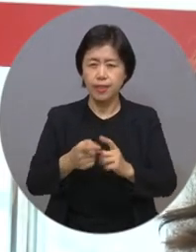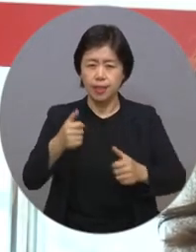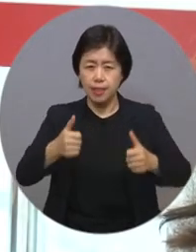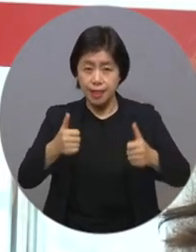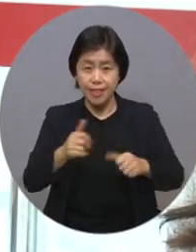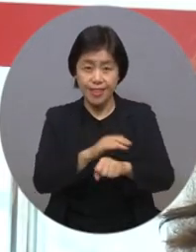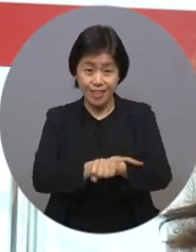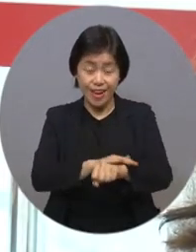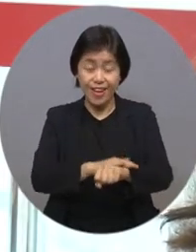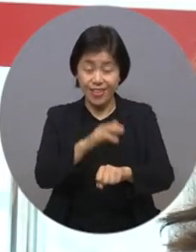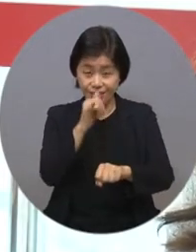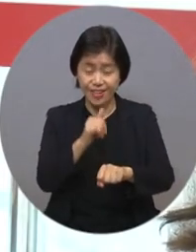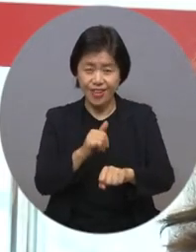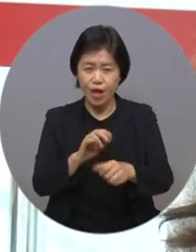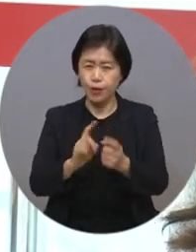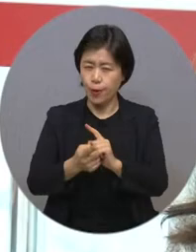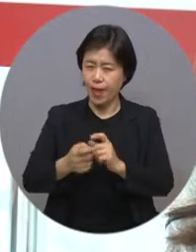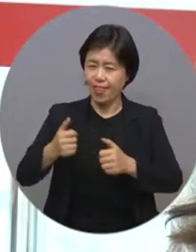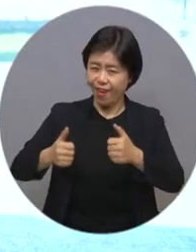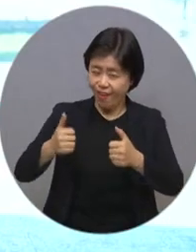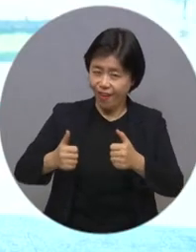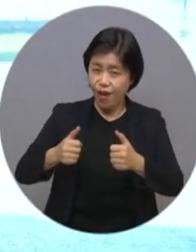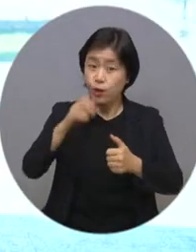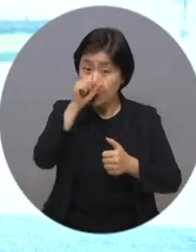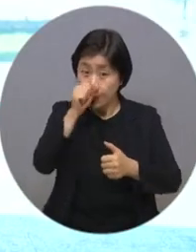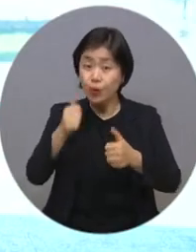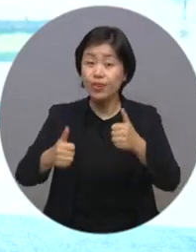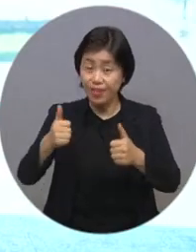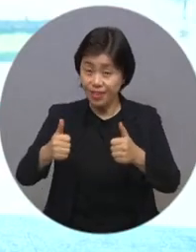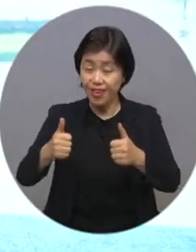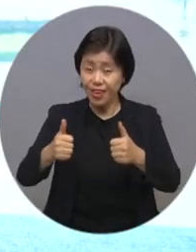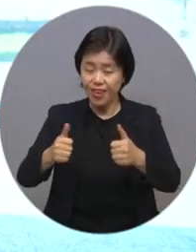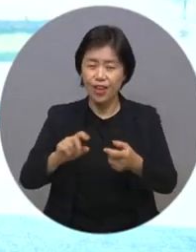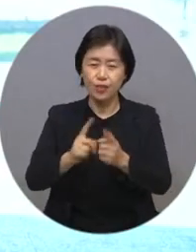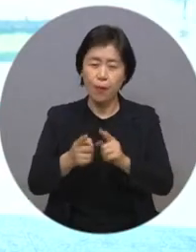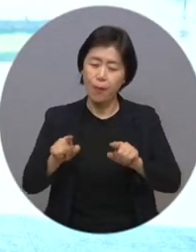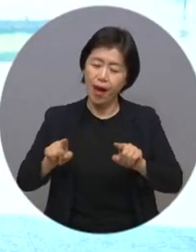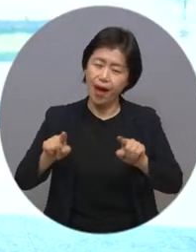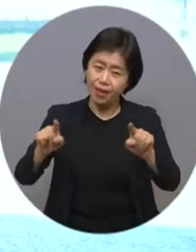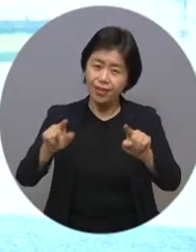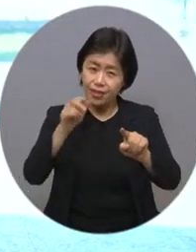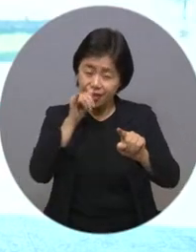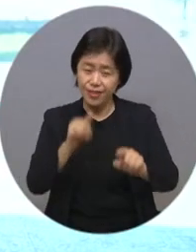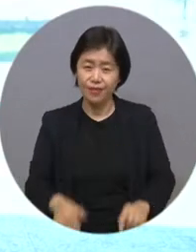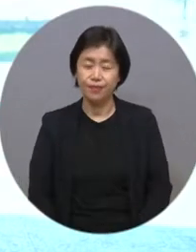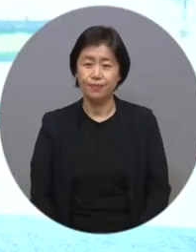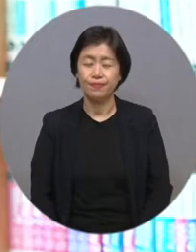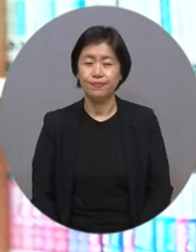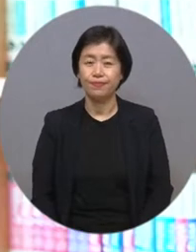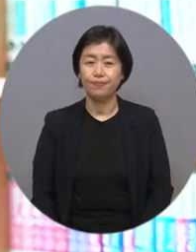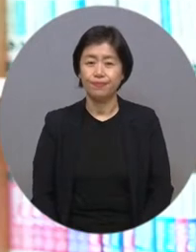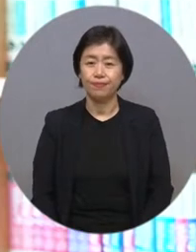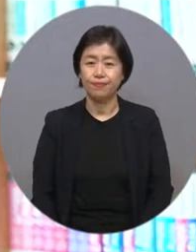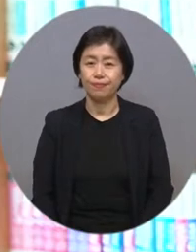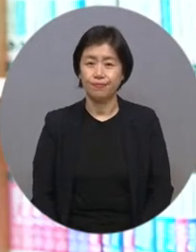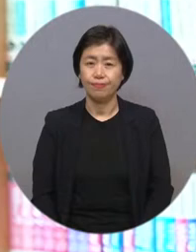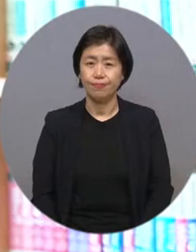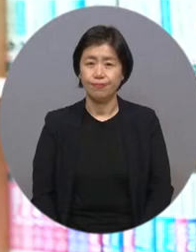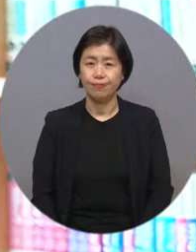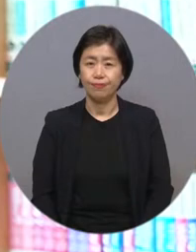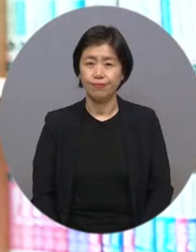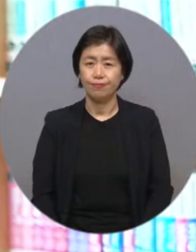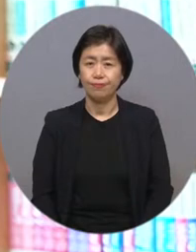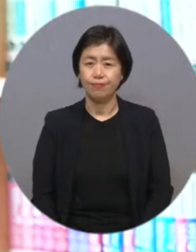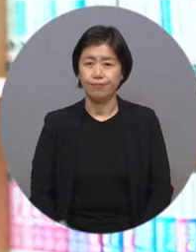돼서 서로 경쟁하면서 서로 윈윈하는 어떤 그런 결과를 가져오게 되었습니다. 네.